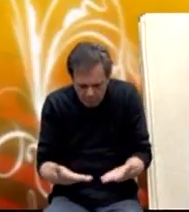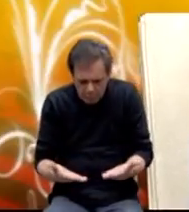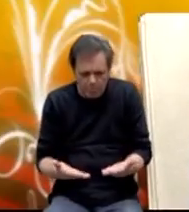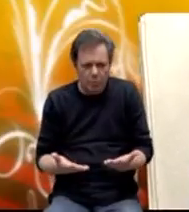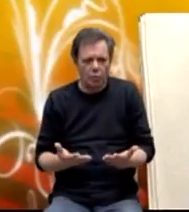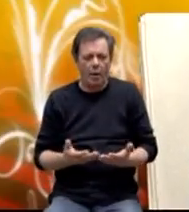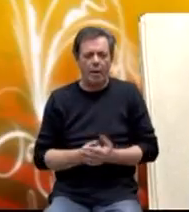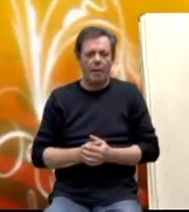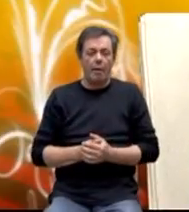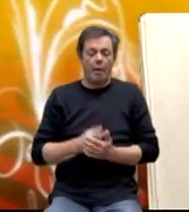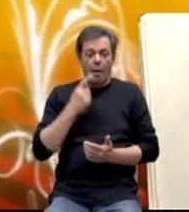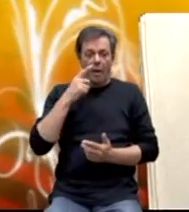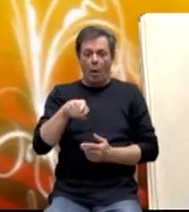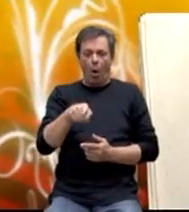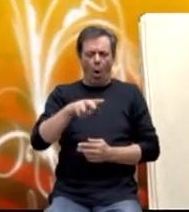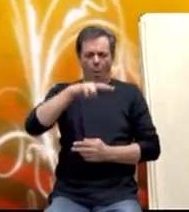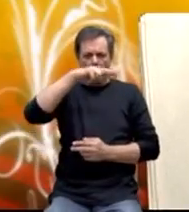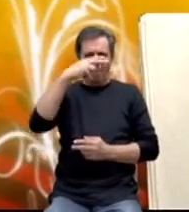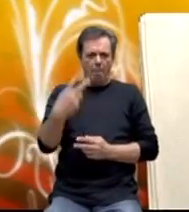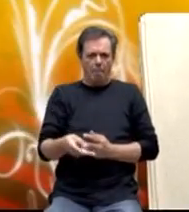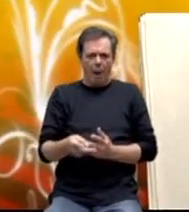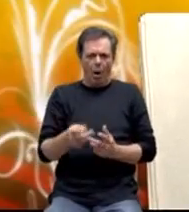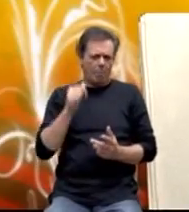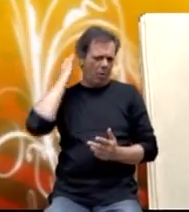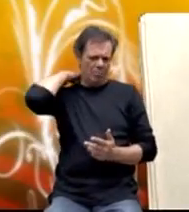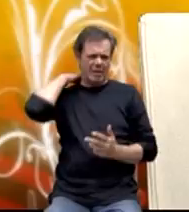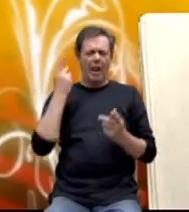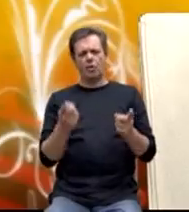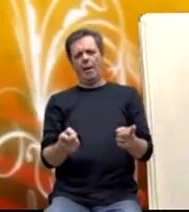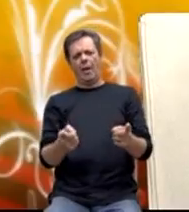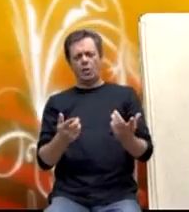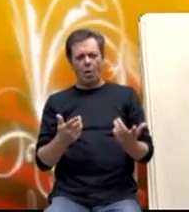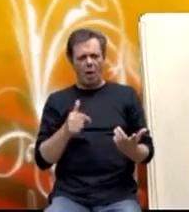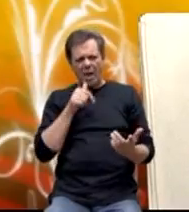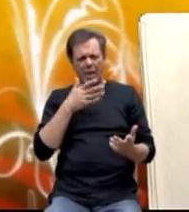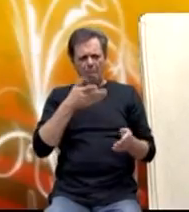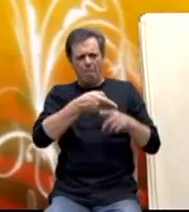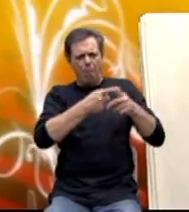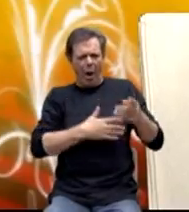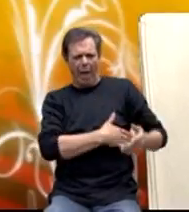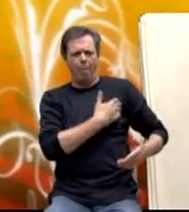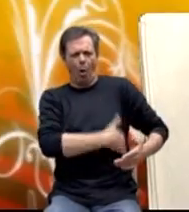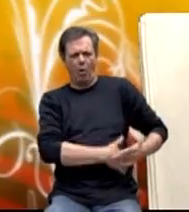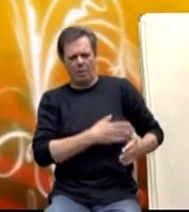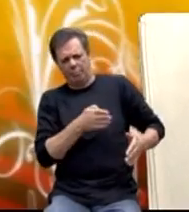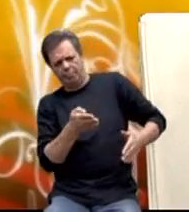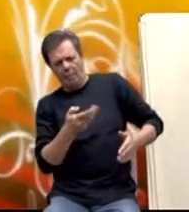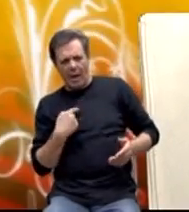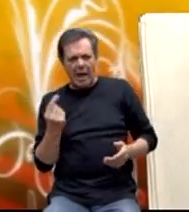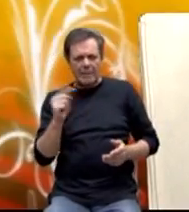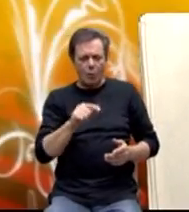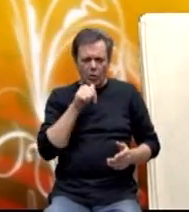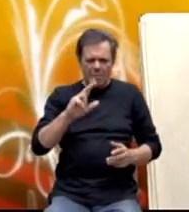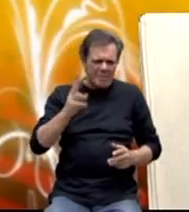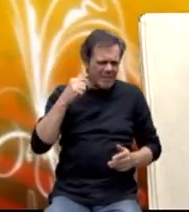i kak je on pao na jedan način, bio je na leđima, ali djelomično bio i na boku. Odmah sam došla do njega i ono,